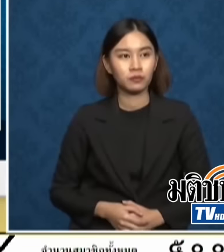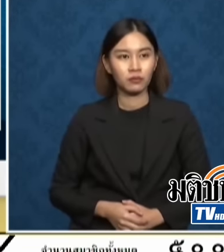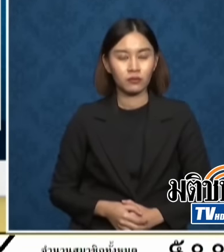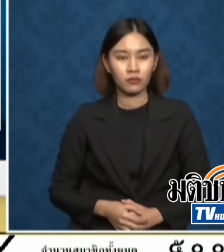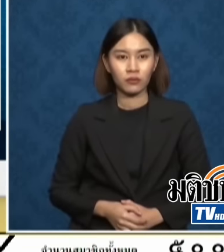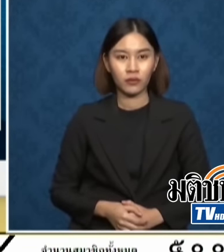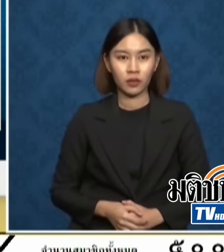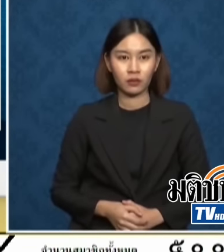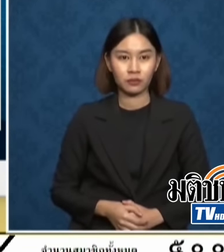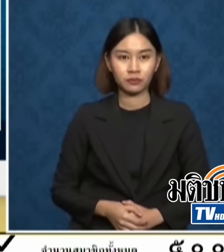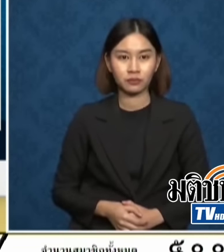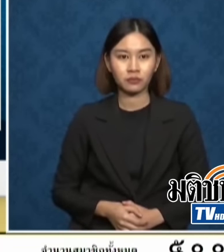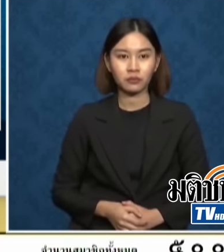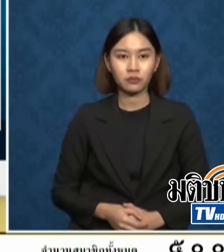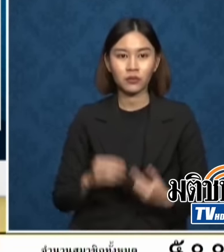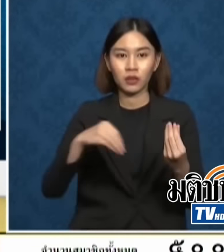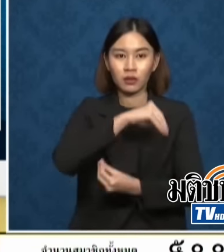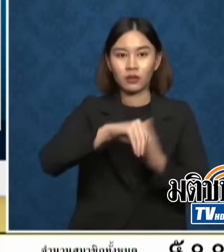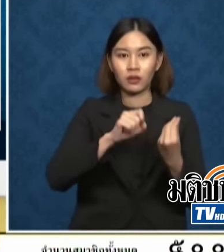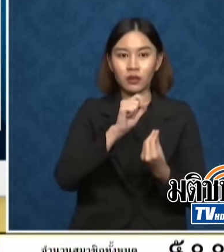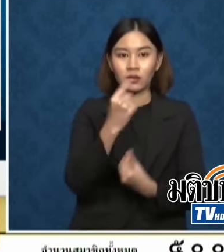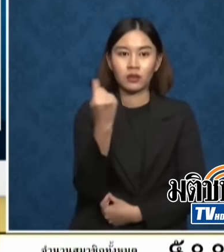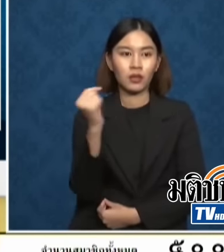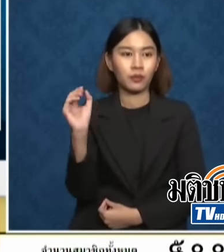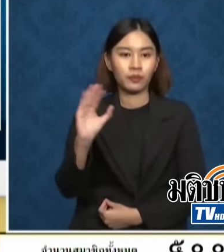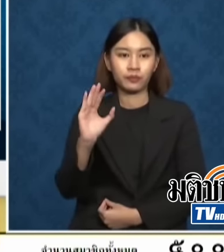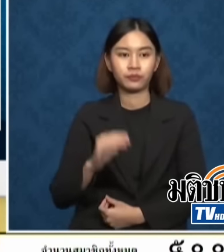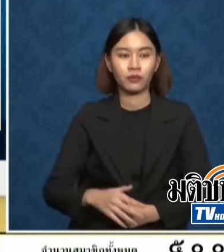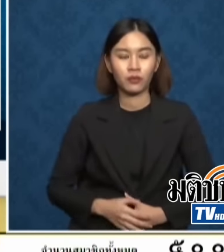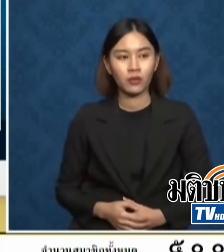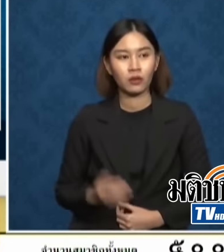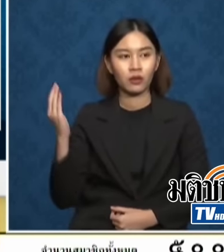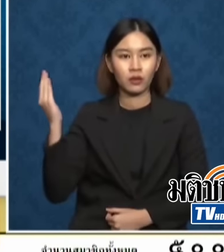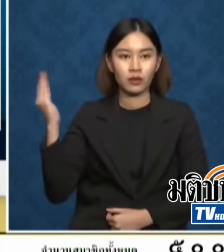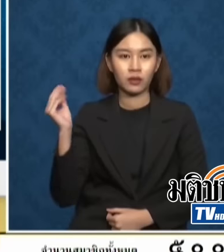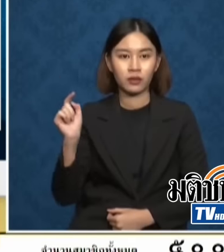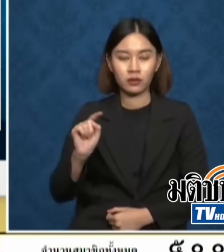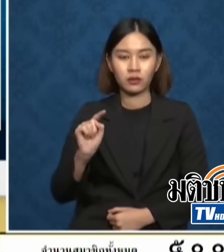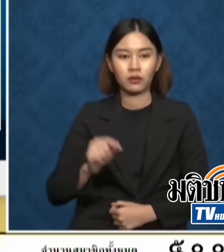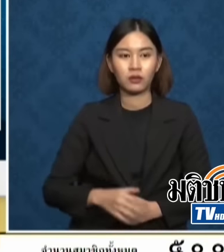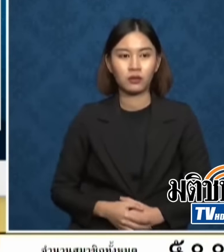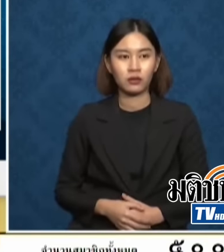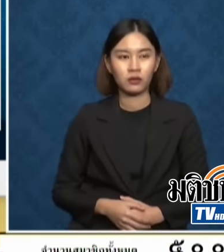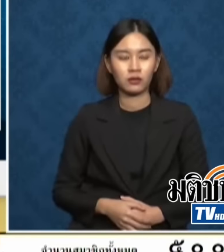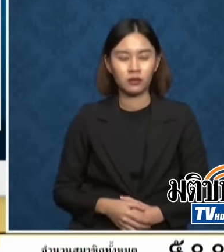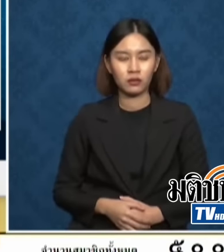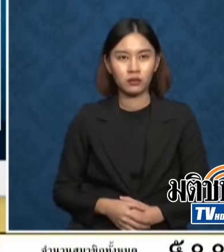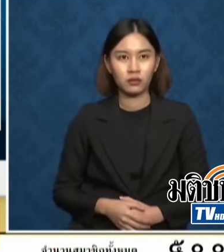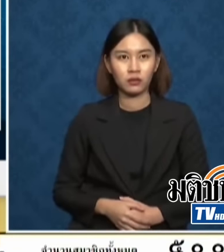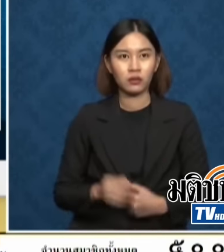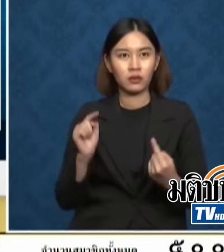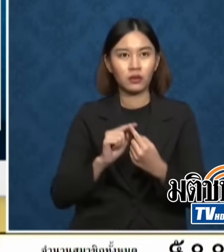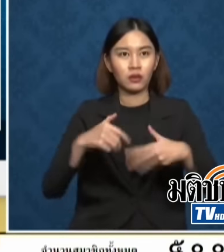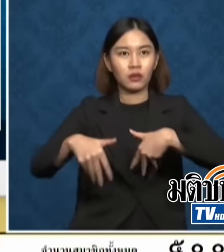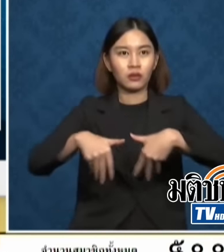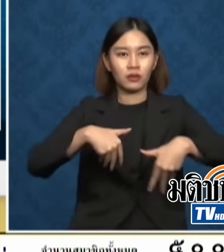ไม่ใช่ในแง่ของเรื่องแค่เศรษฐกิจเพียงอย่างเดียวครับท่านประธานอันนี้คือจำนวนของช